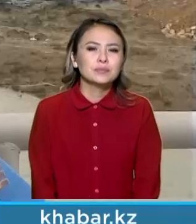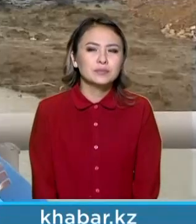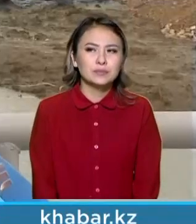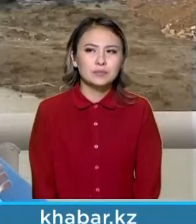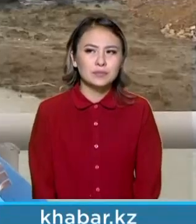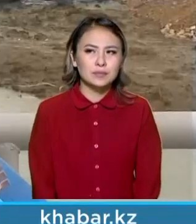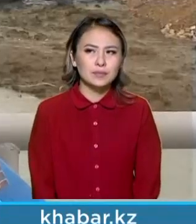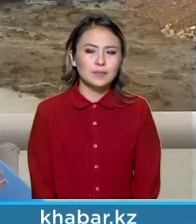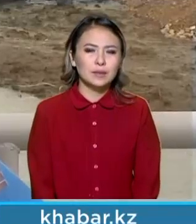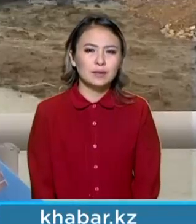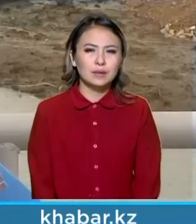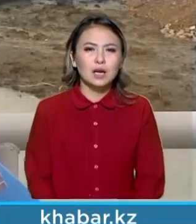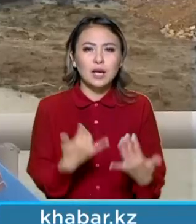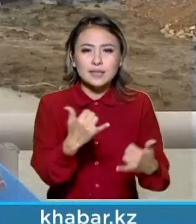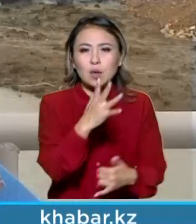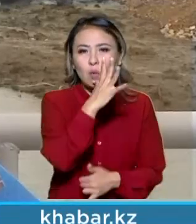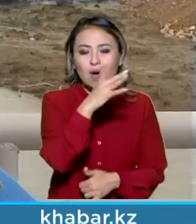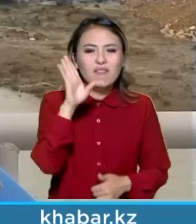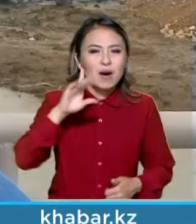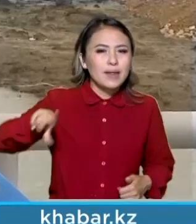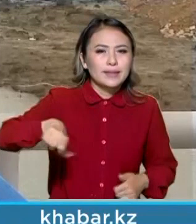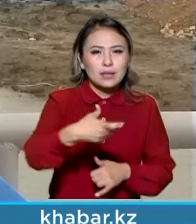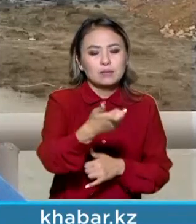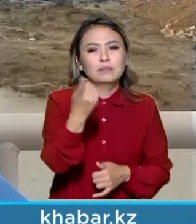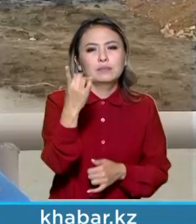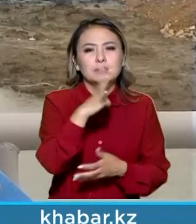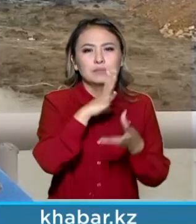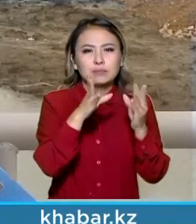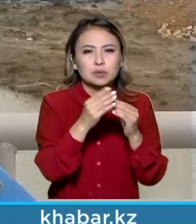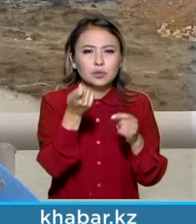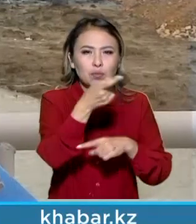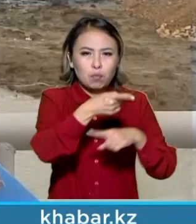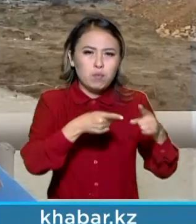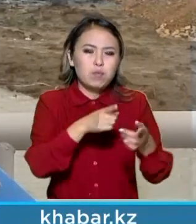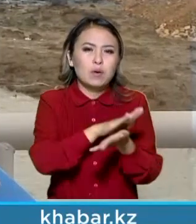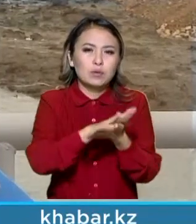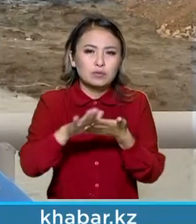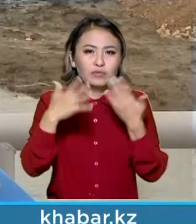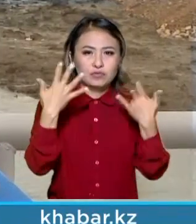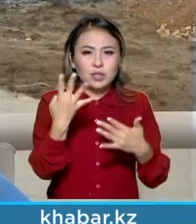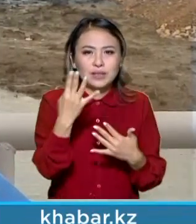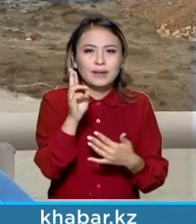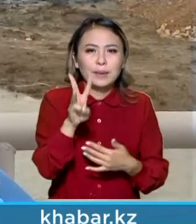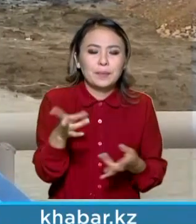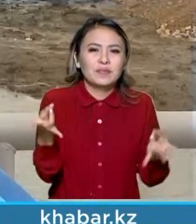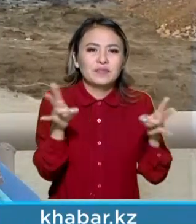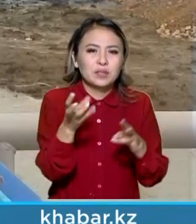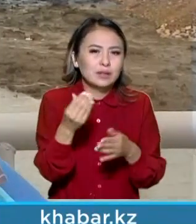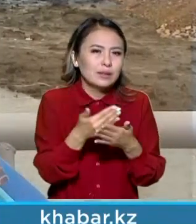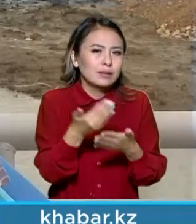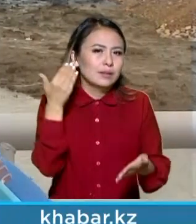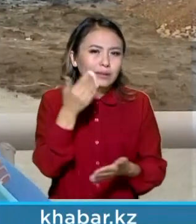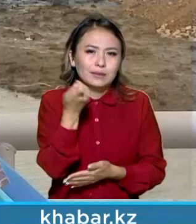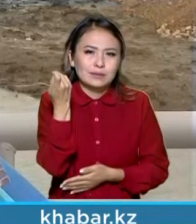На текущий момент. Қазіргі уақытта өзеннің Қопа көліне құятын 1 шақырым бөлігі толығымен тазаланды. Ал қалған 4 шақырым осы уақытқа дейін мүлдем